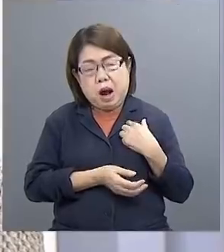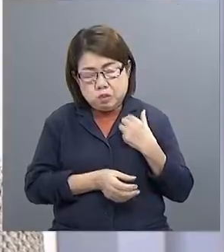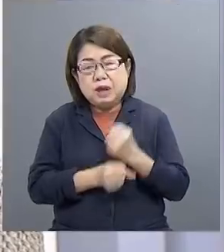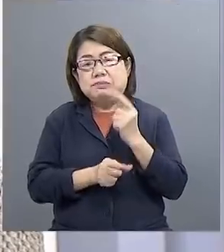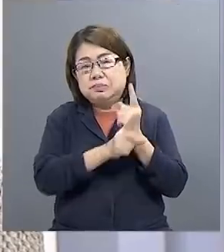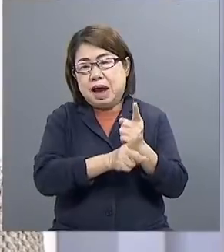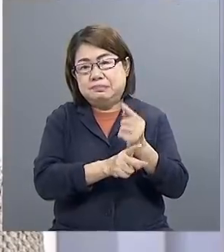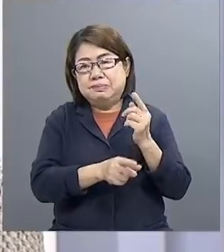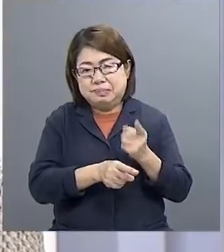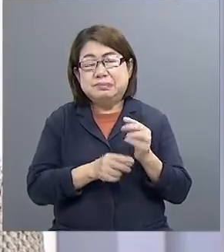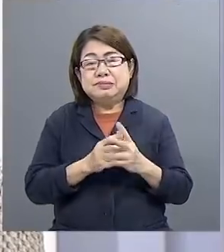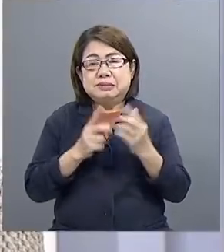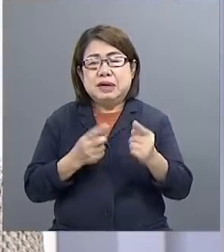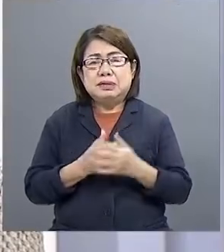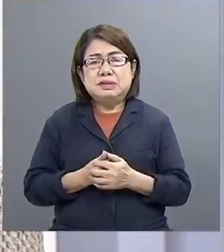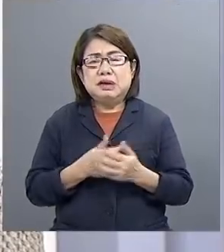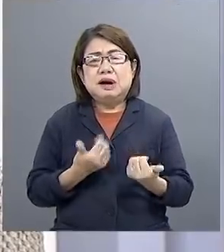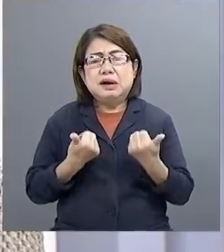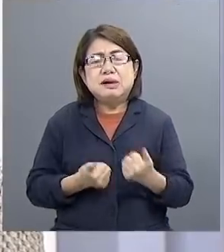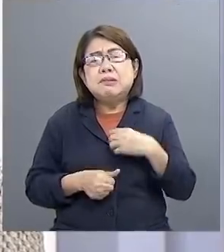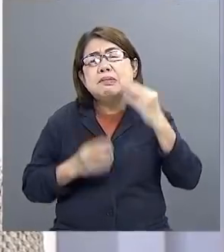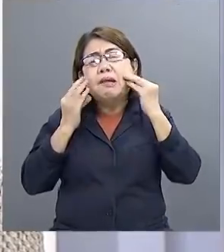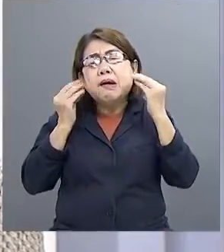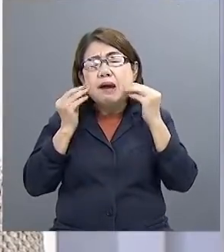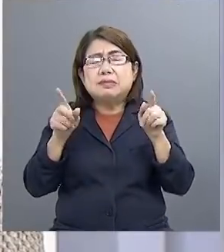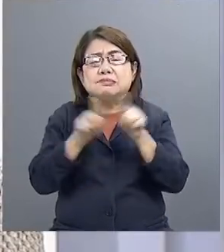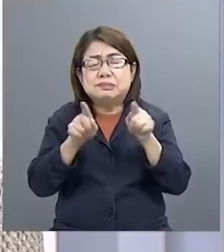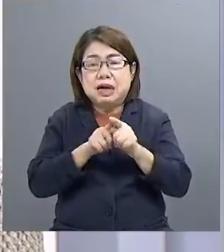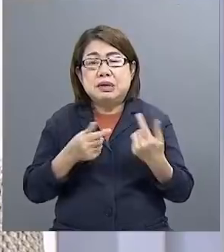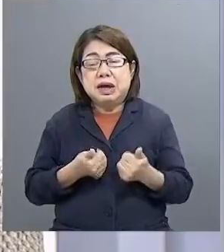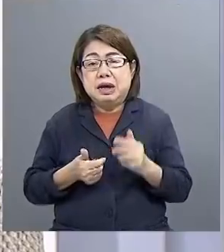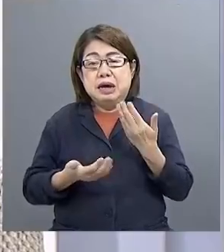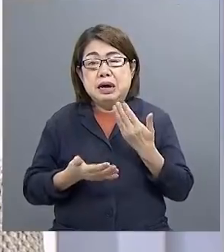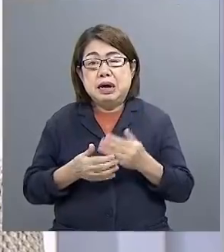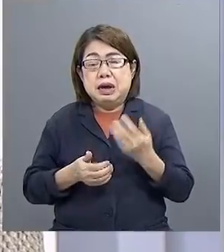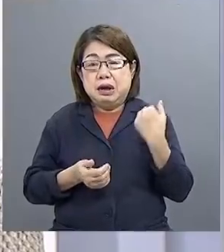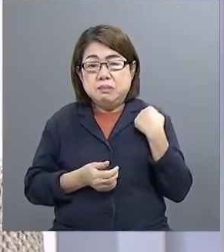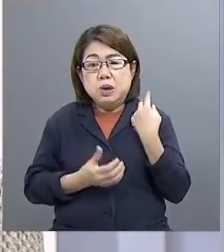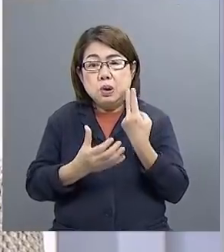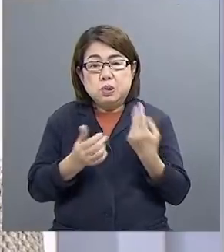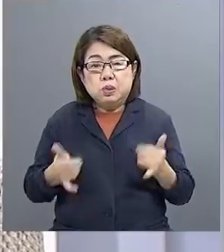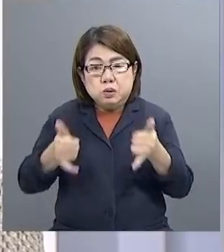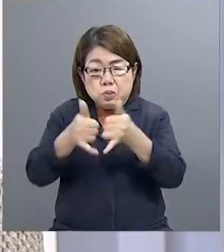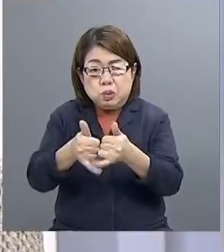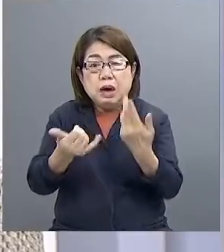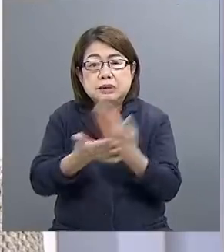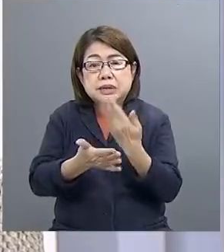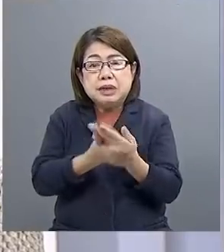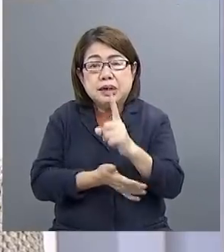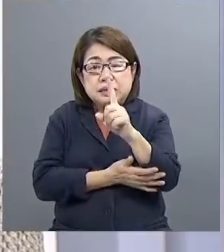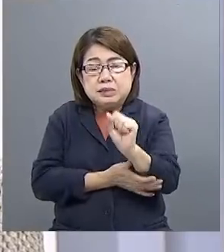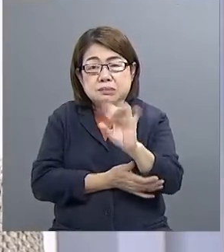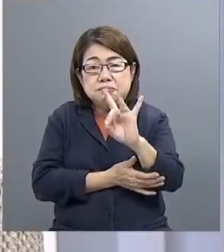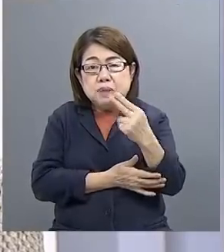เรื่องของคาพีบาราไหนๆน่ารักมากแต่ตัวนึงคู่ 1คู่ 180000บาทนำเข้าจากสหรัฐอเมริกา